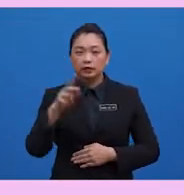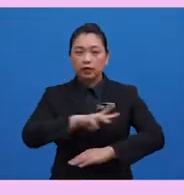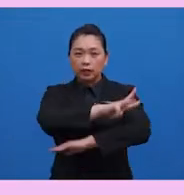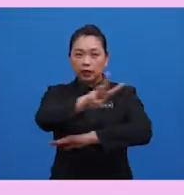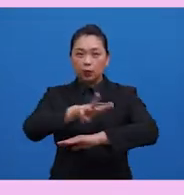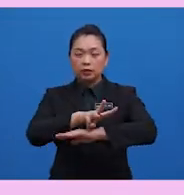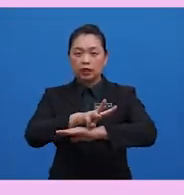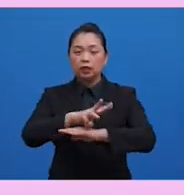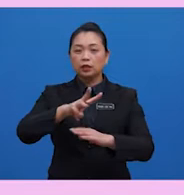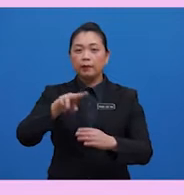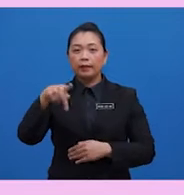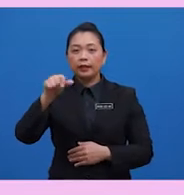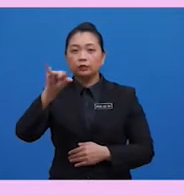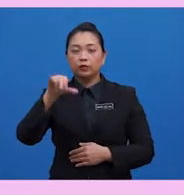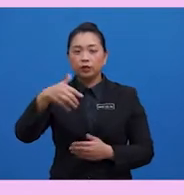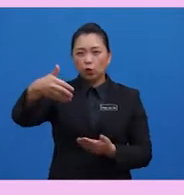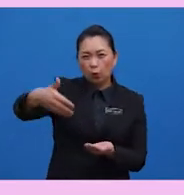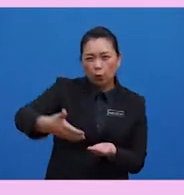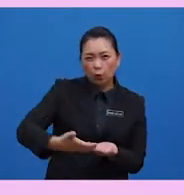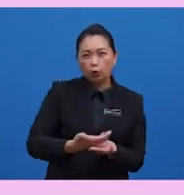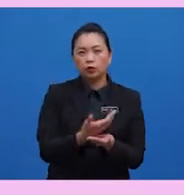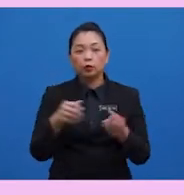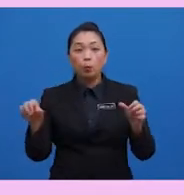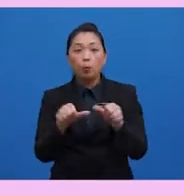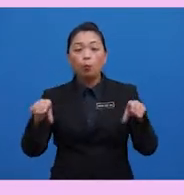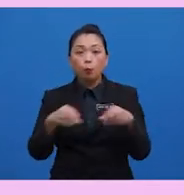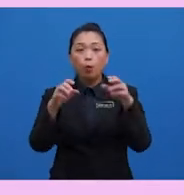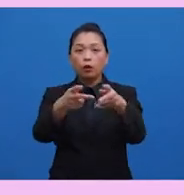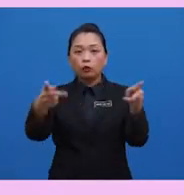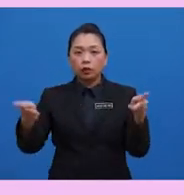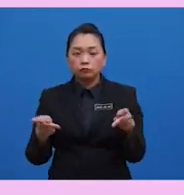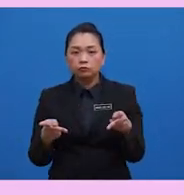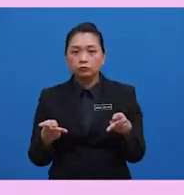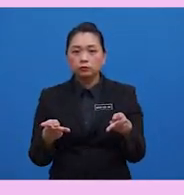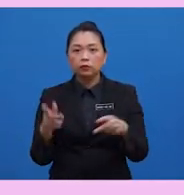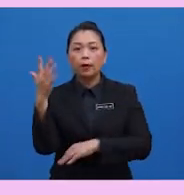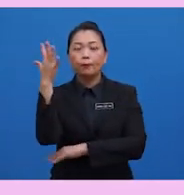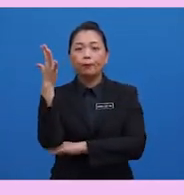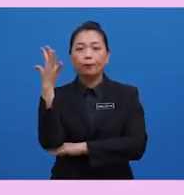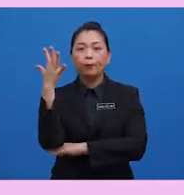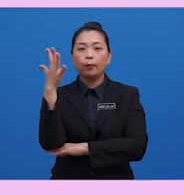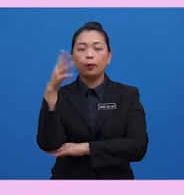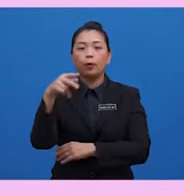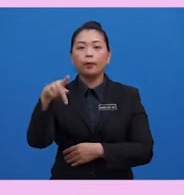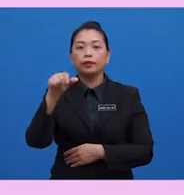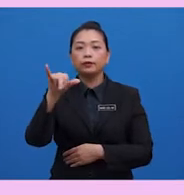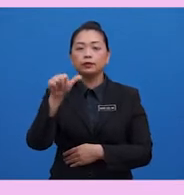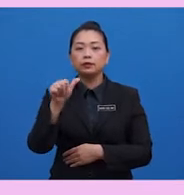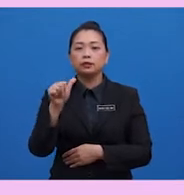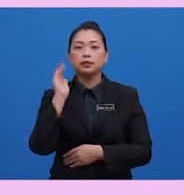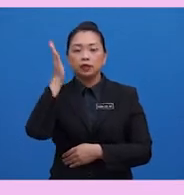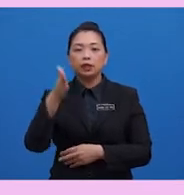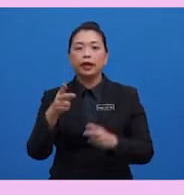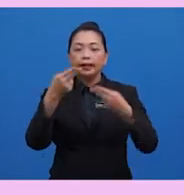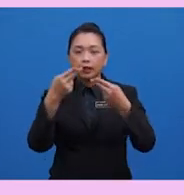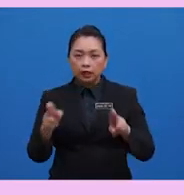paya dikorek untuk membuat kolam. Ketiadaan pokok bakau akan menghilangkan fungsinya sebagai